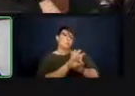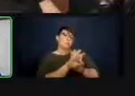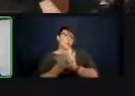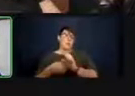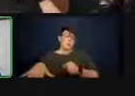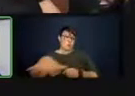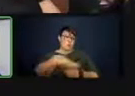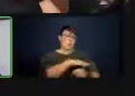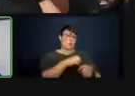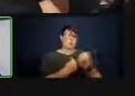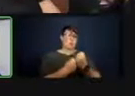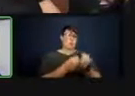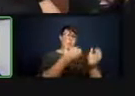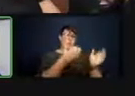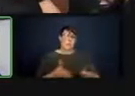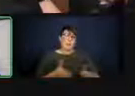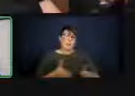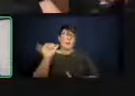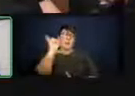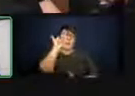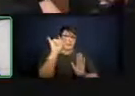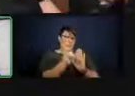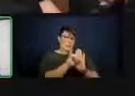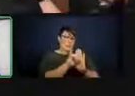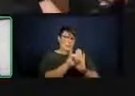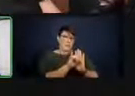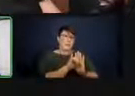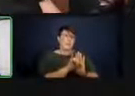لي التشويس زون